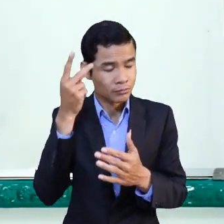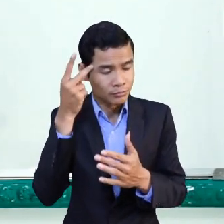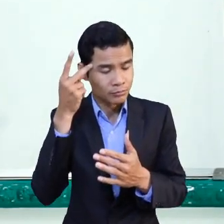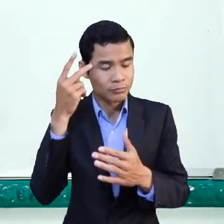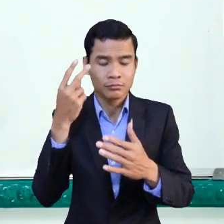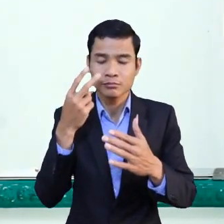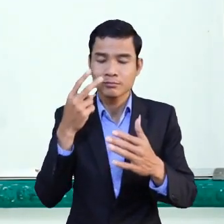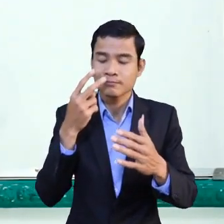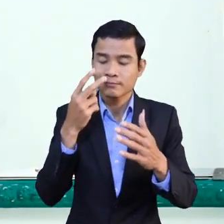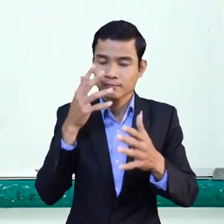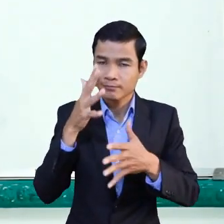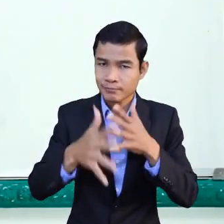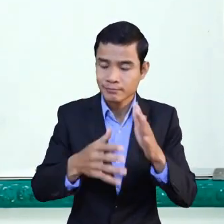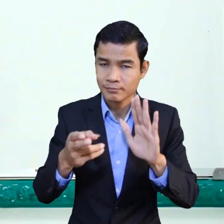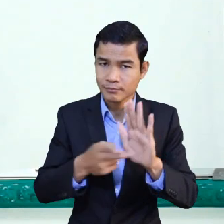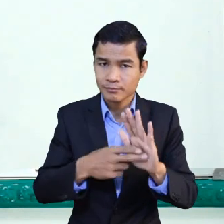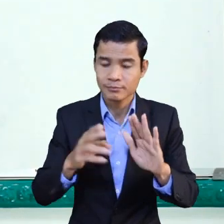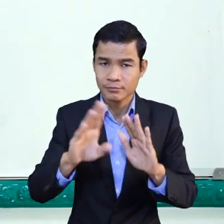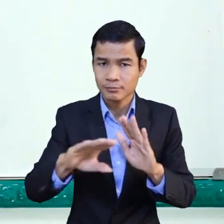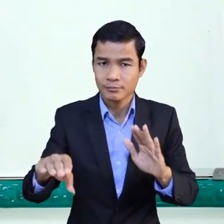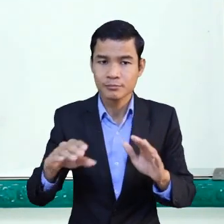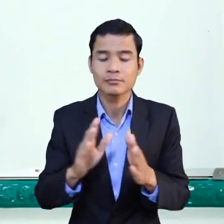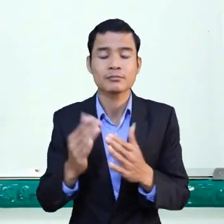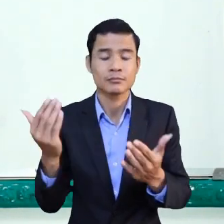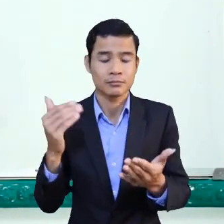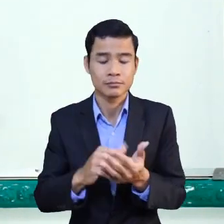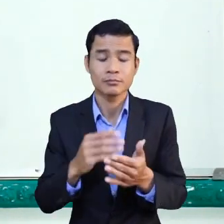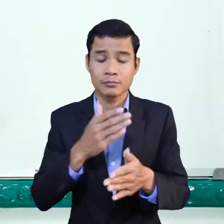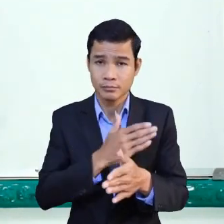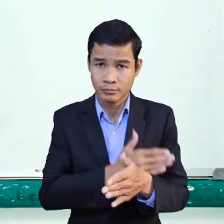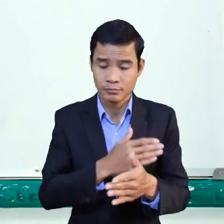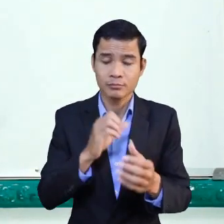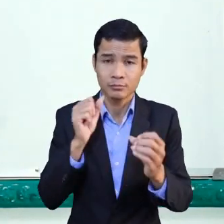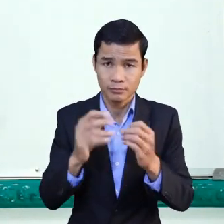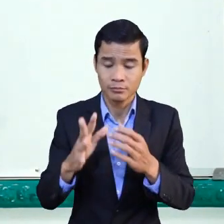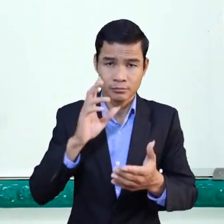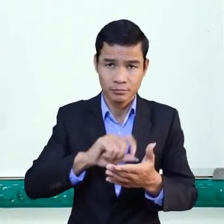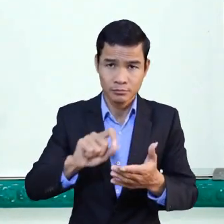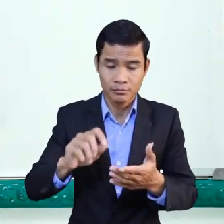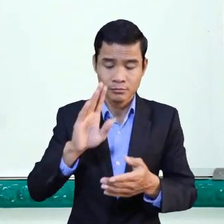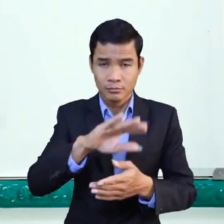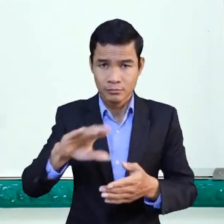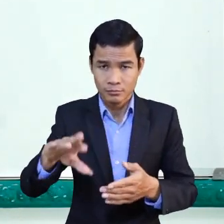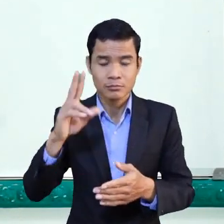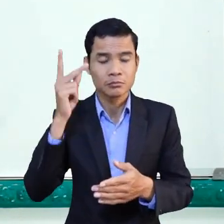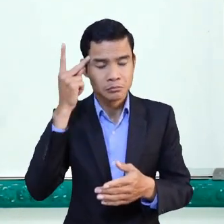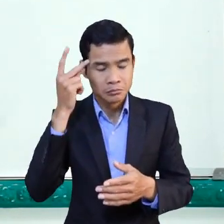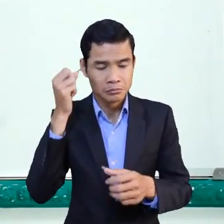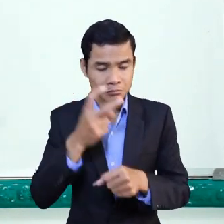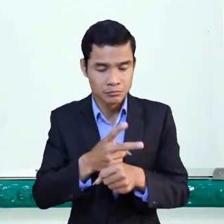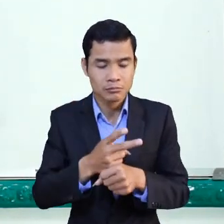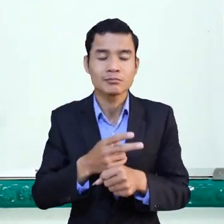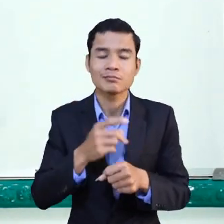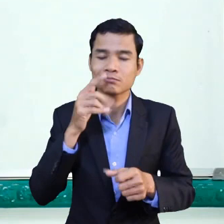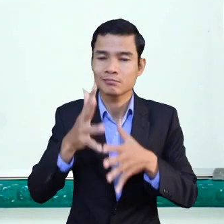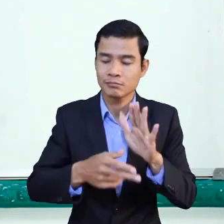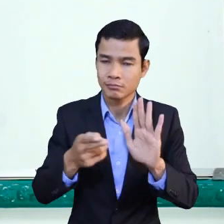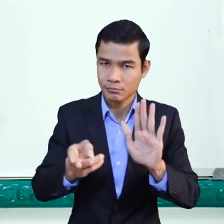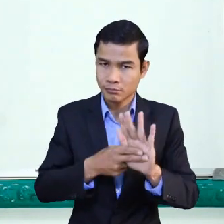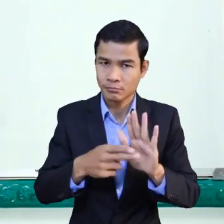ងថាឲ្យបានលឺណាចាម្ដងទៀតមុននឹងសរសេរយើងត្រូវកឹតហើយនឹងថា